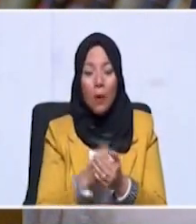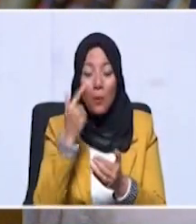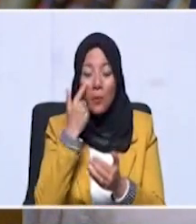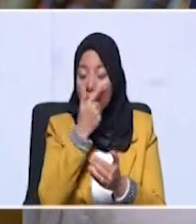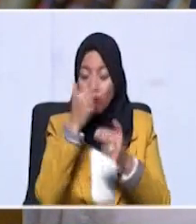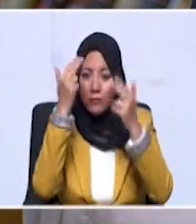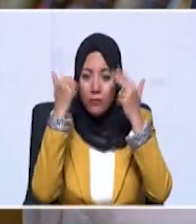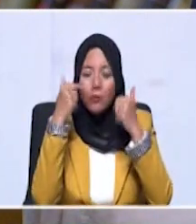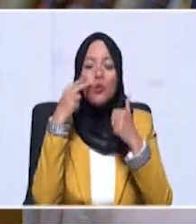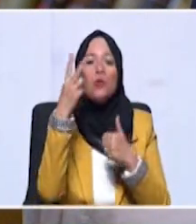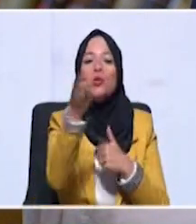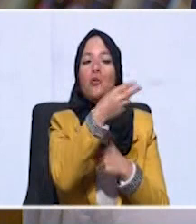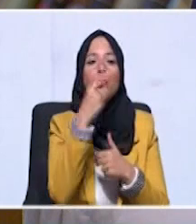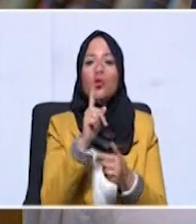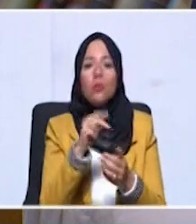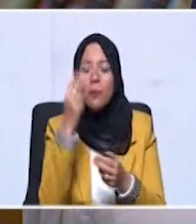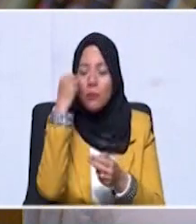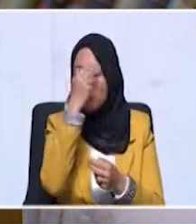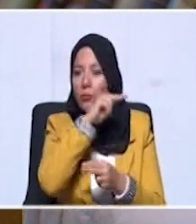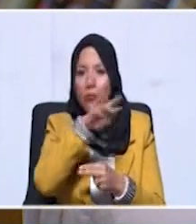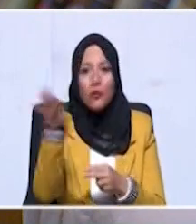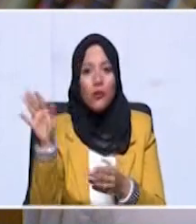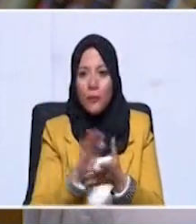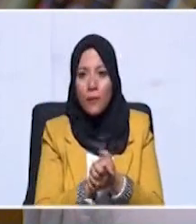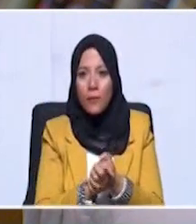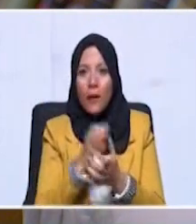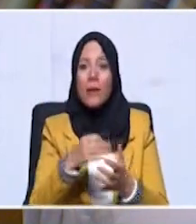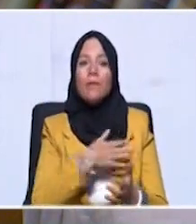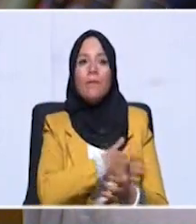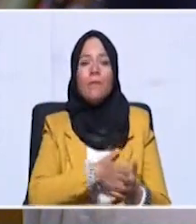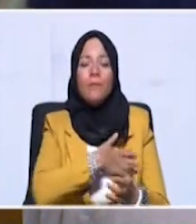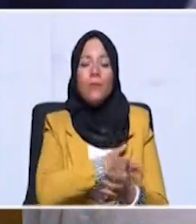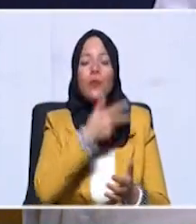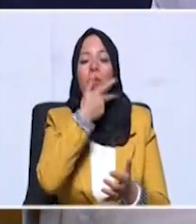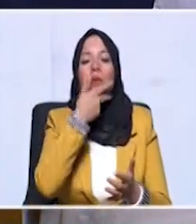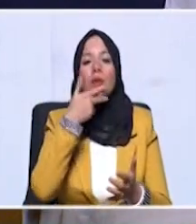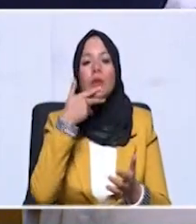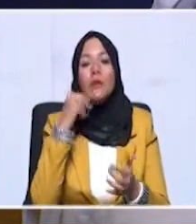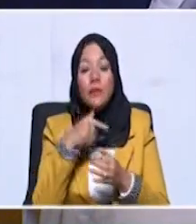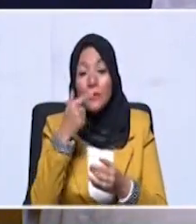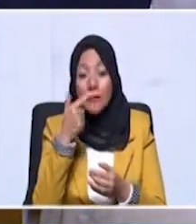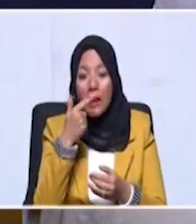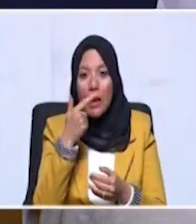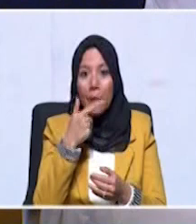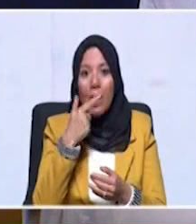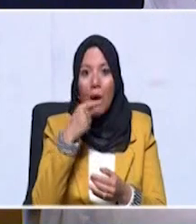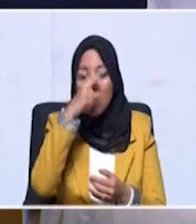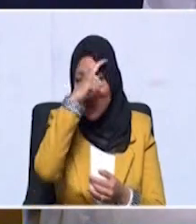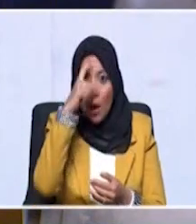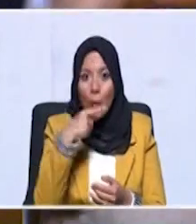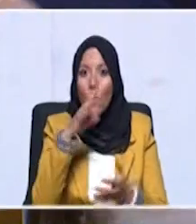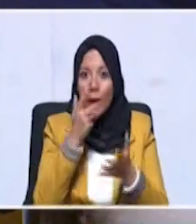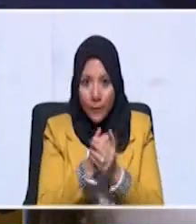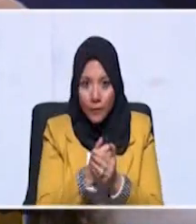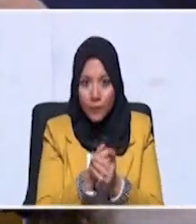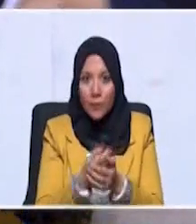ا كمان من الحاجات المهمه جدا تنقيه القلب ده في حديث من الاحاديث المرع عبه في في في